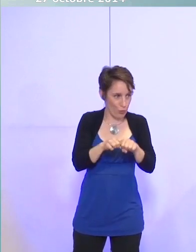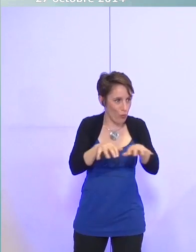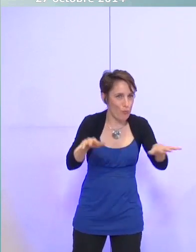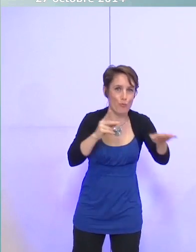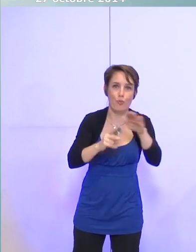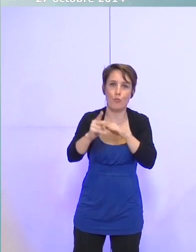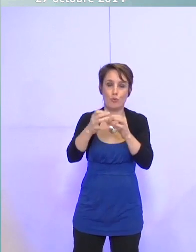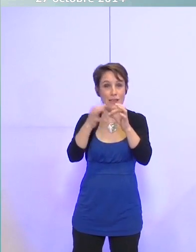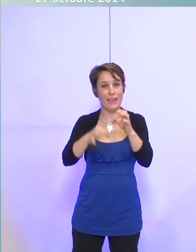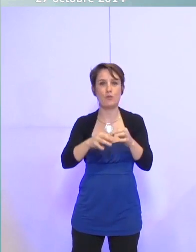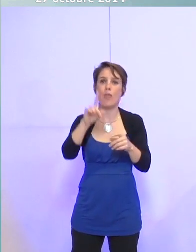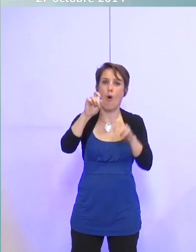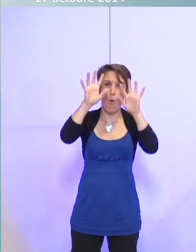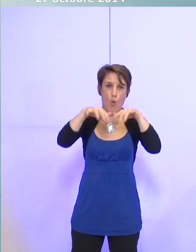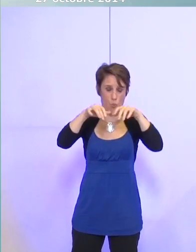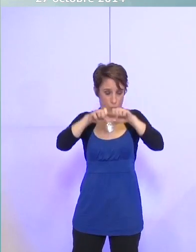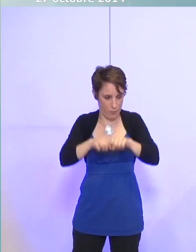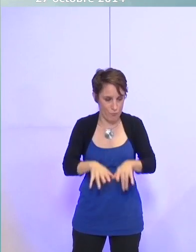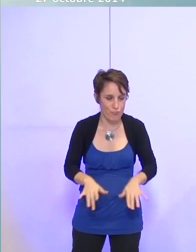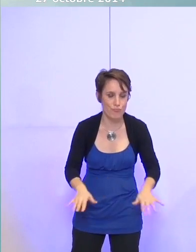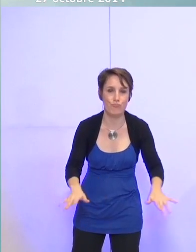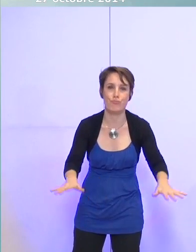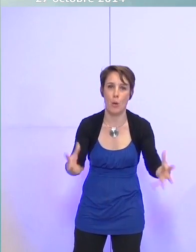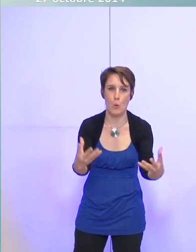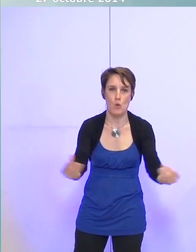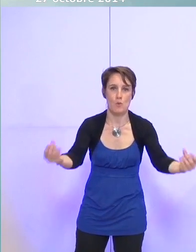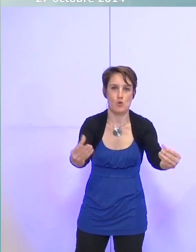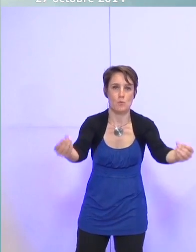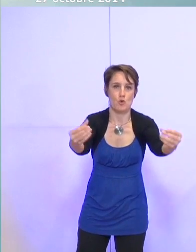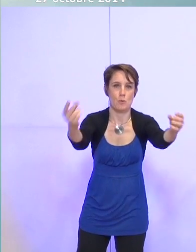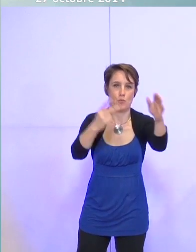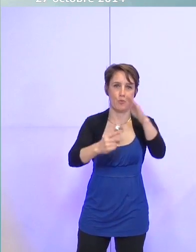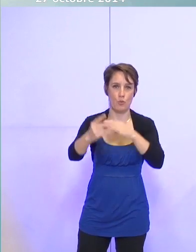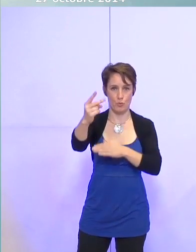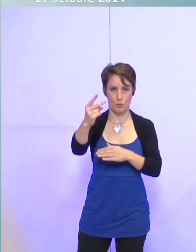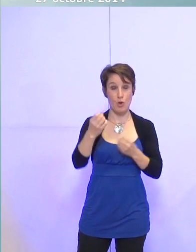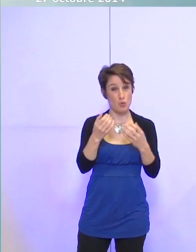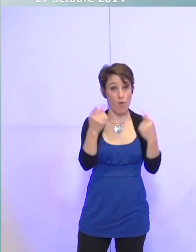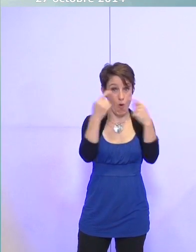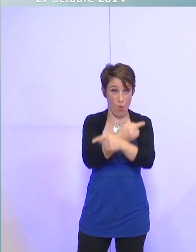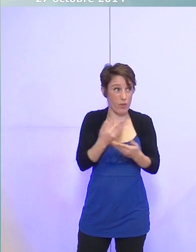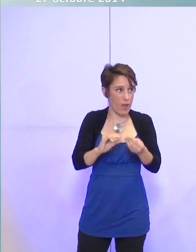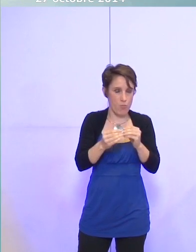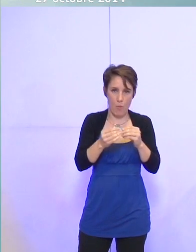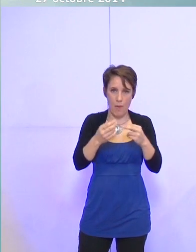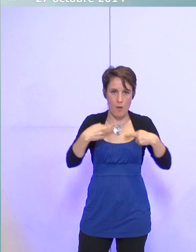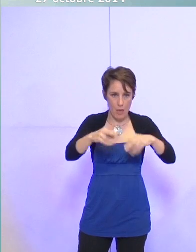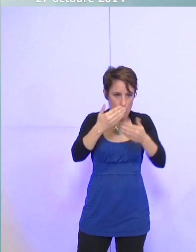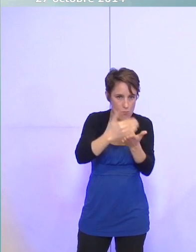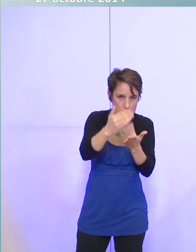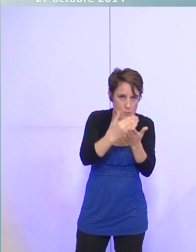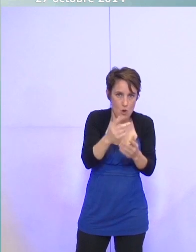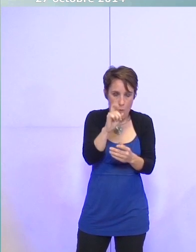des eaux de pluie. Question souvent épineuse aujourd'hui, tant les sols de nos villes ont été imperméabilisés. Réduction de la chaleur en